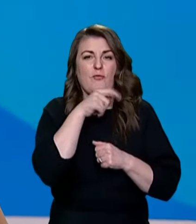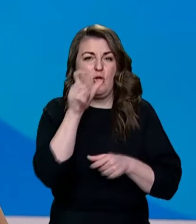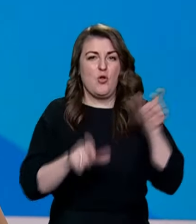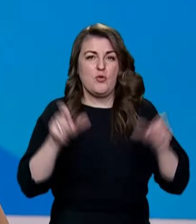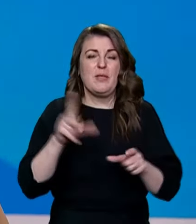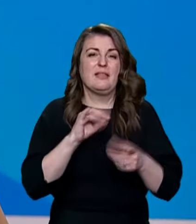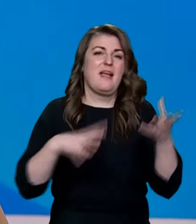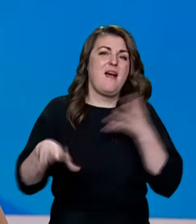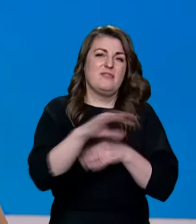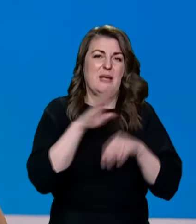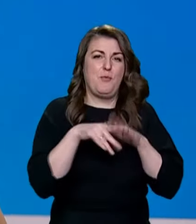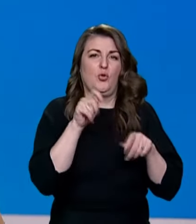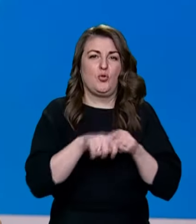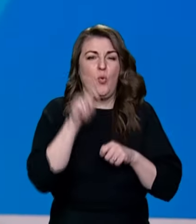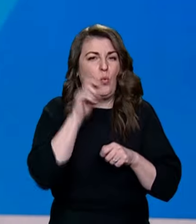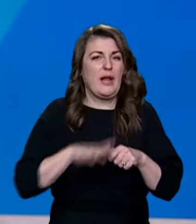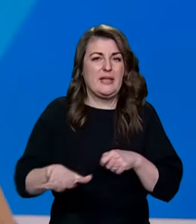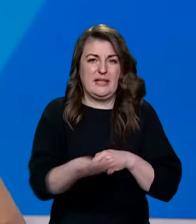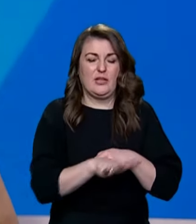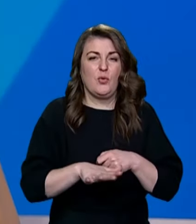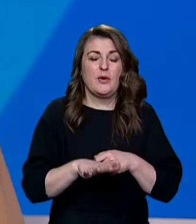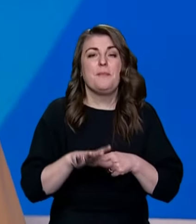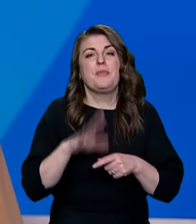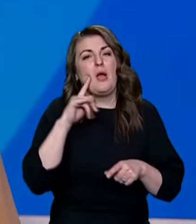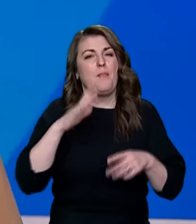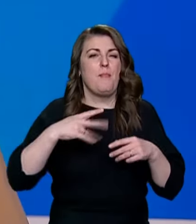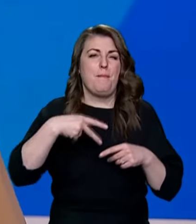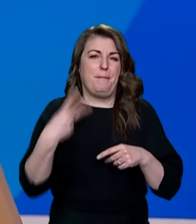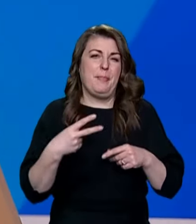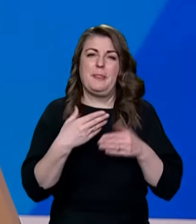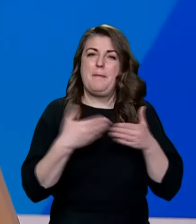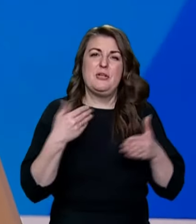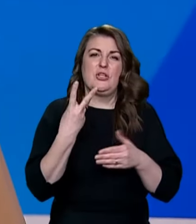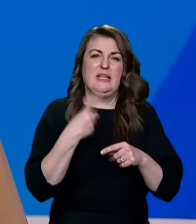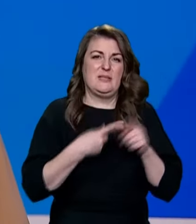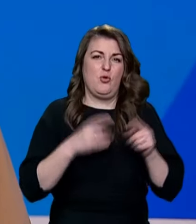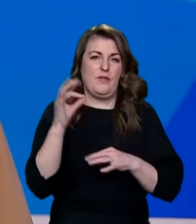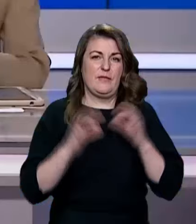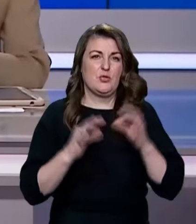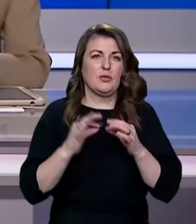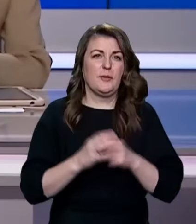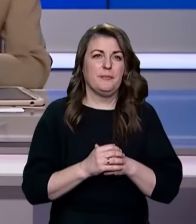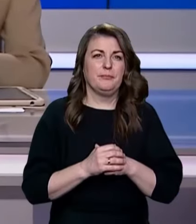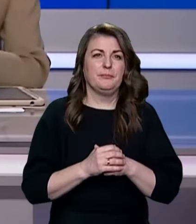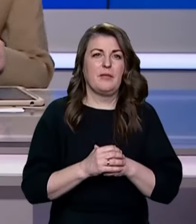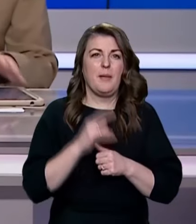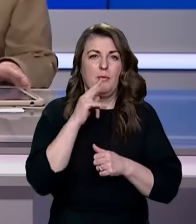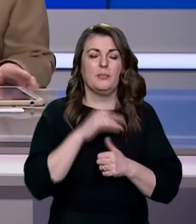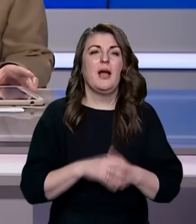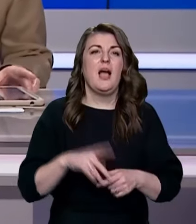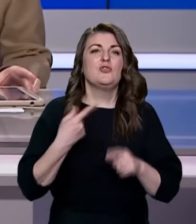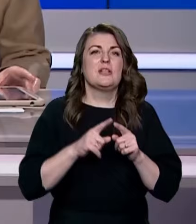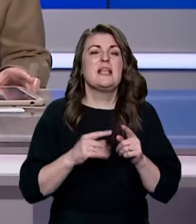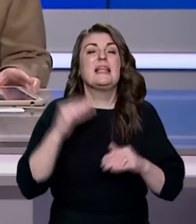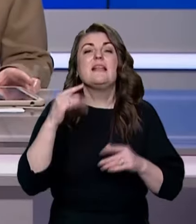осіб на всіх підконтрольних Україні територіях. Похибка не більше 3,5%. Отже, що це за